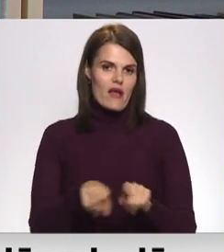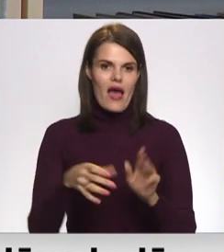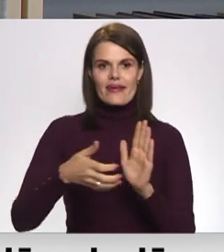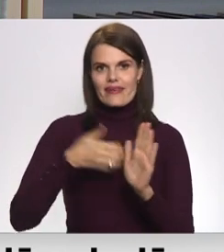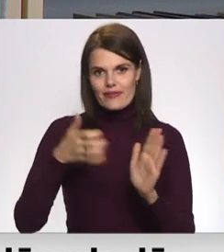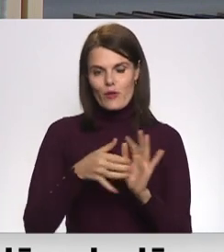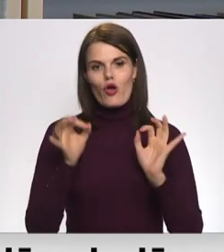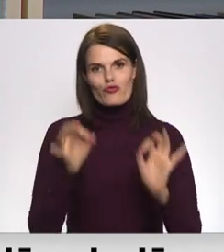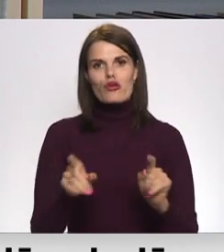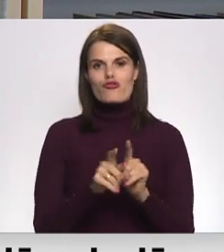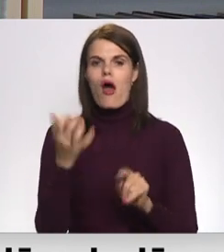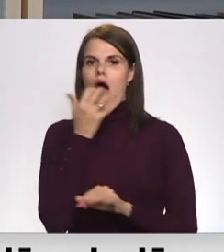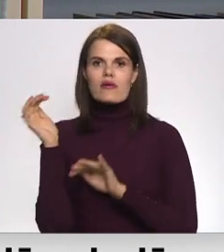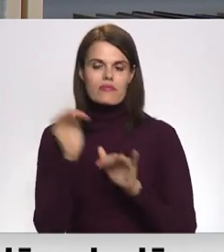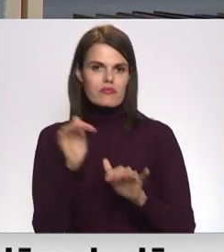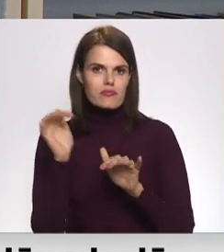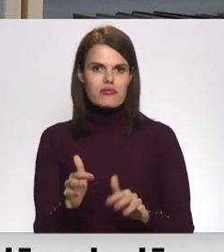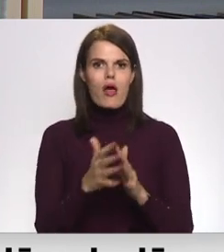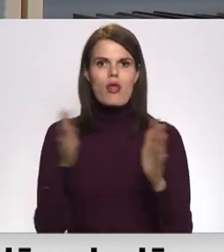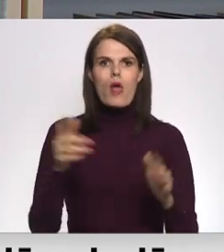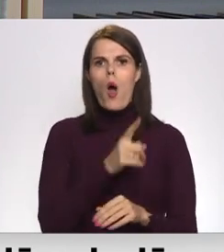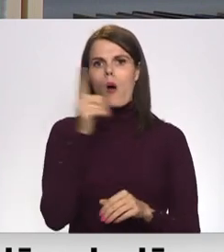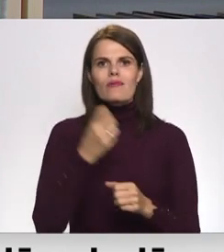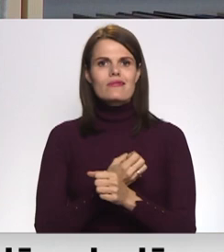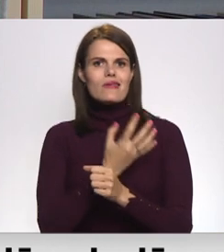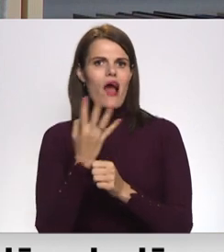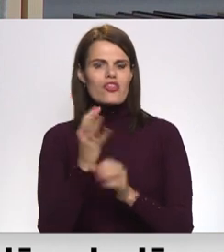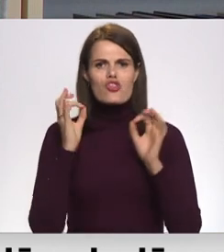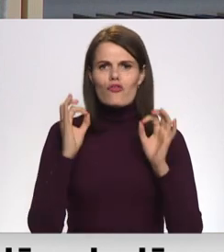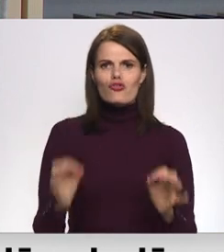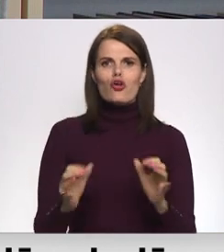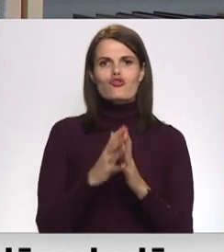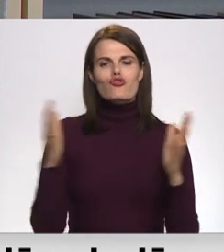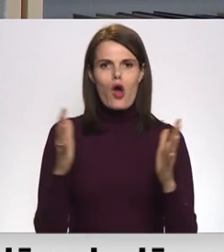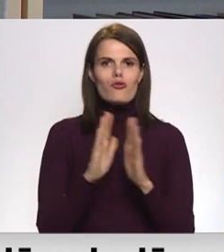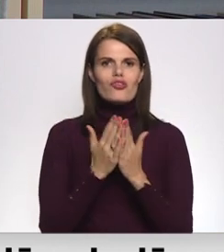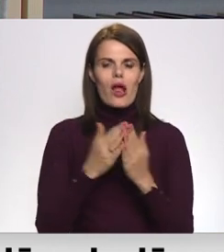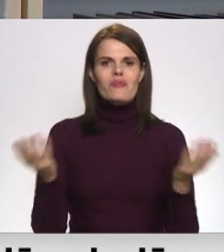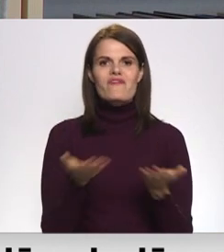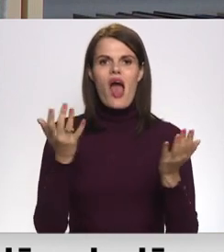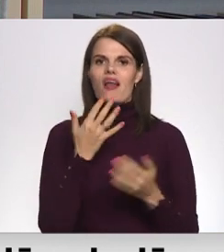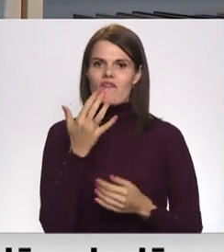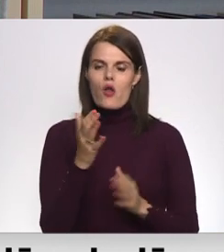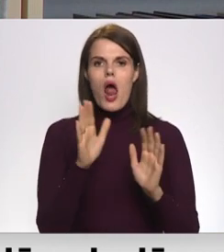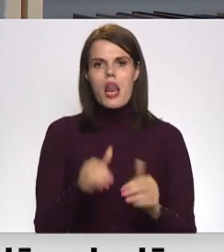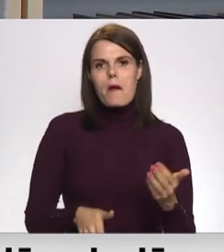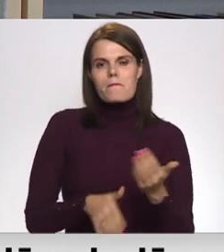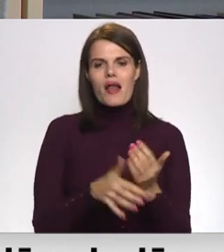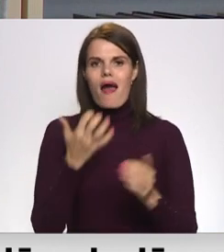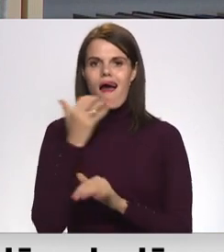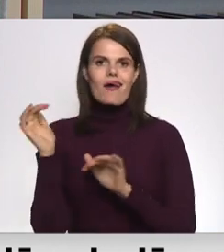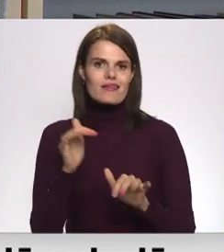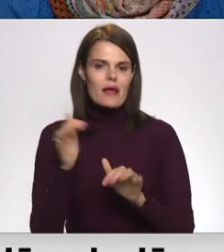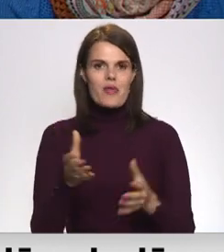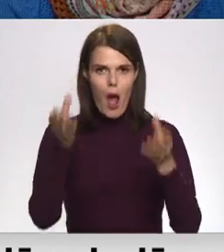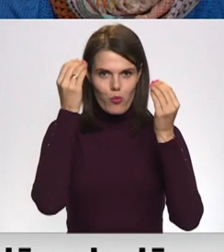arī tieši iebraucējiem. Ļoti daudz, kur Skandināvijā ir tieši ļoti daudz izdevumu vieglajā valodā ar šo mēķi, ka palīdz iebraucējiem